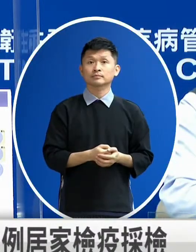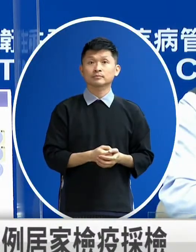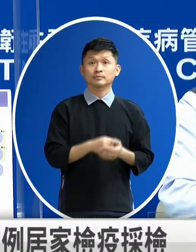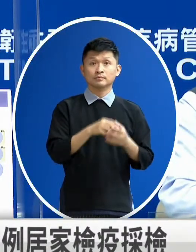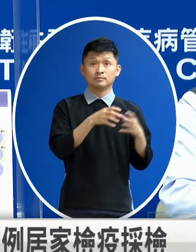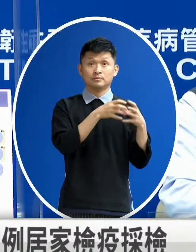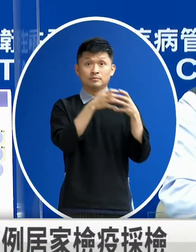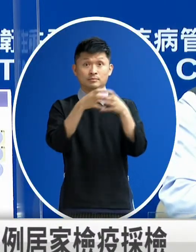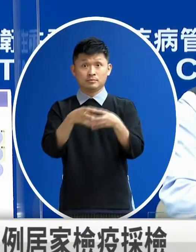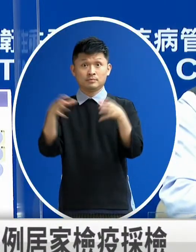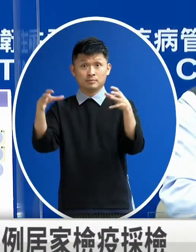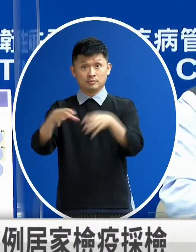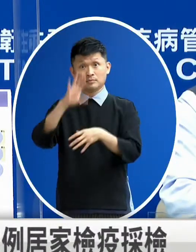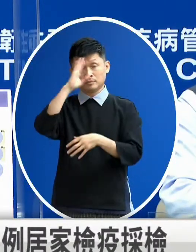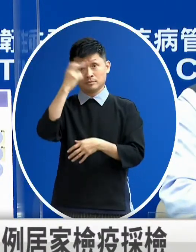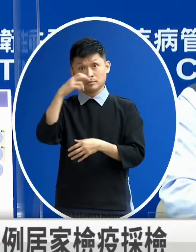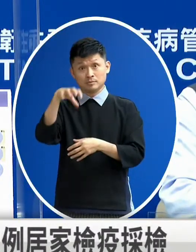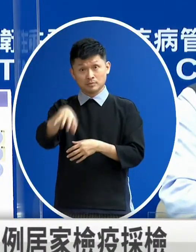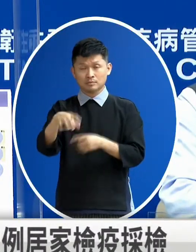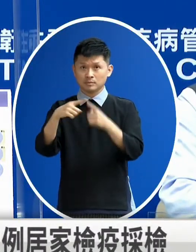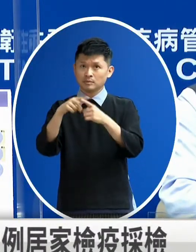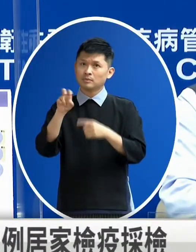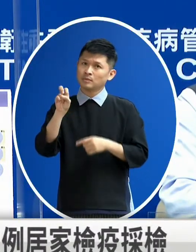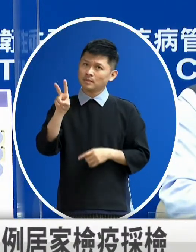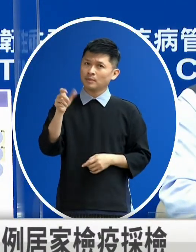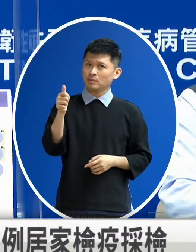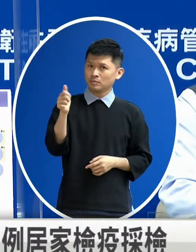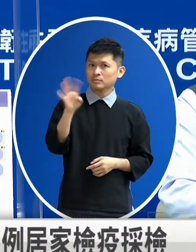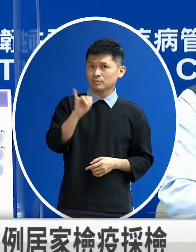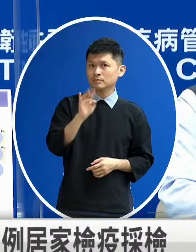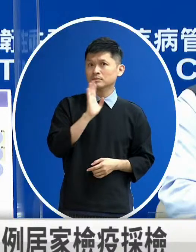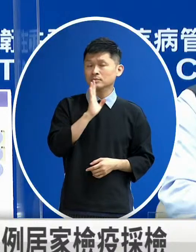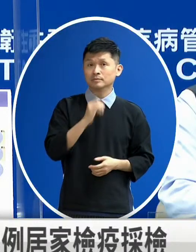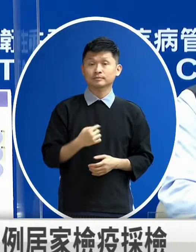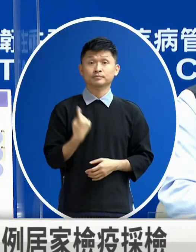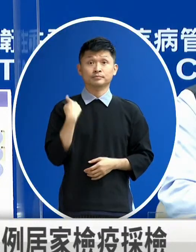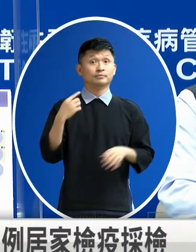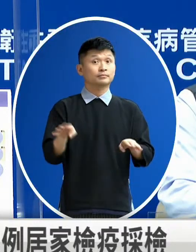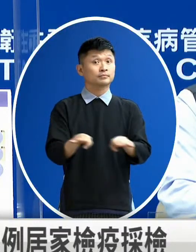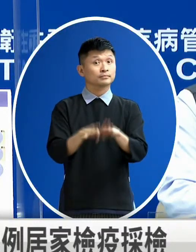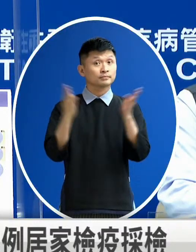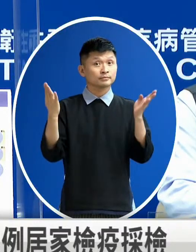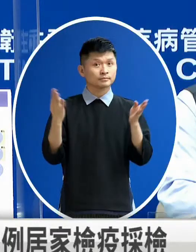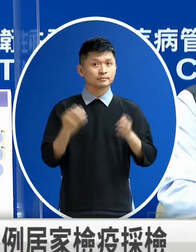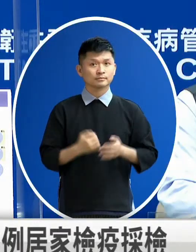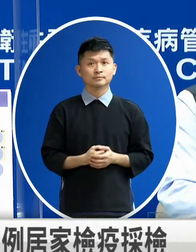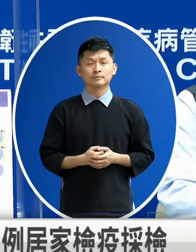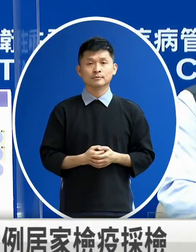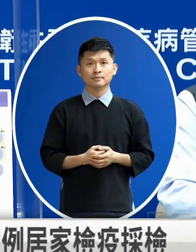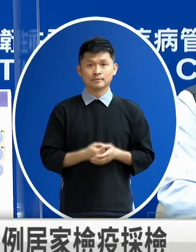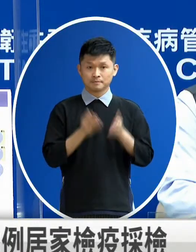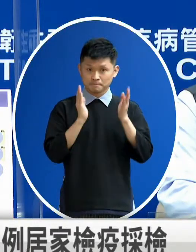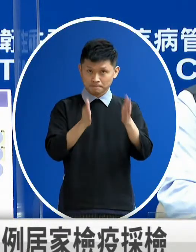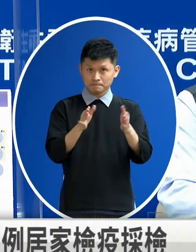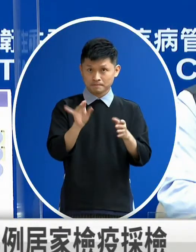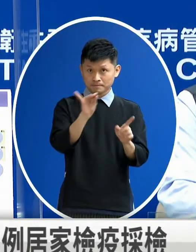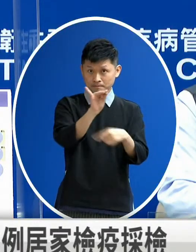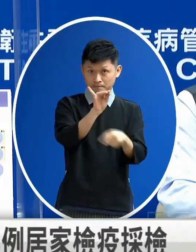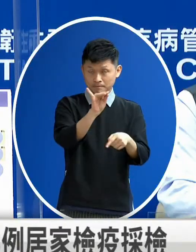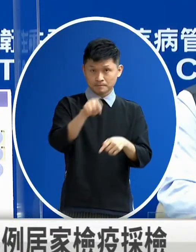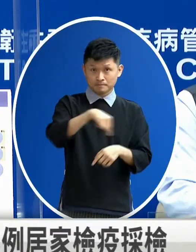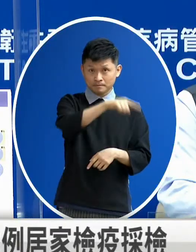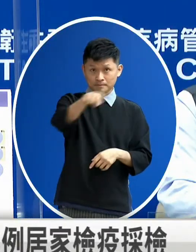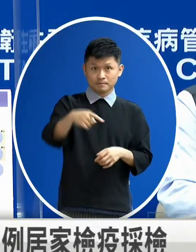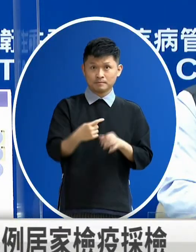到集中检疫的大概250几位，那昨天开始对这个这1000位做二